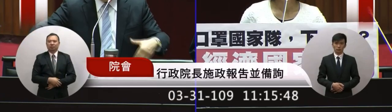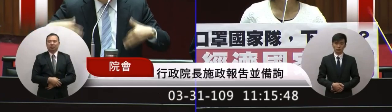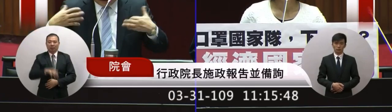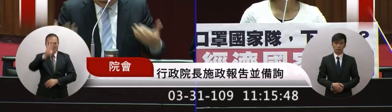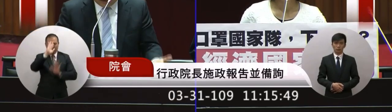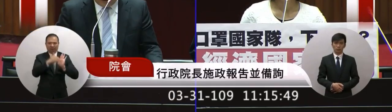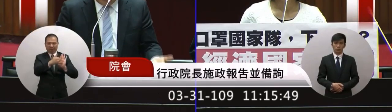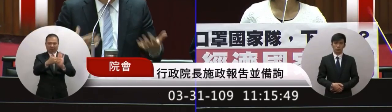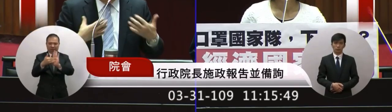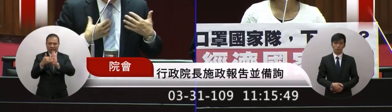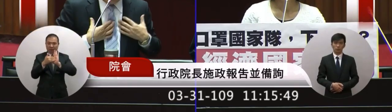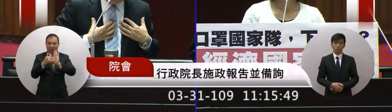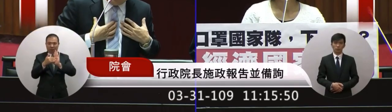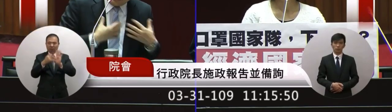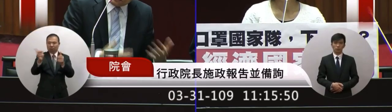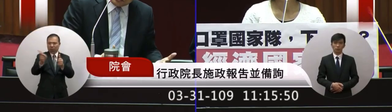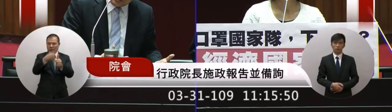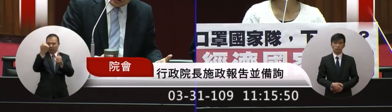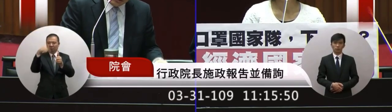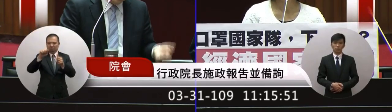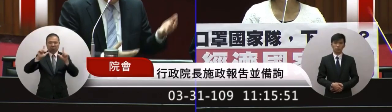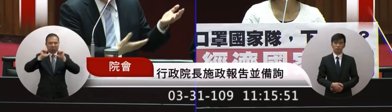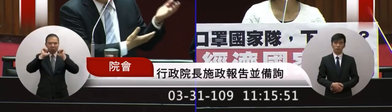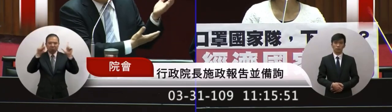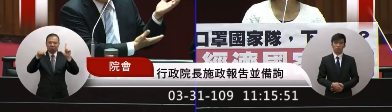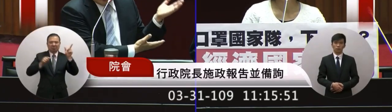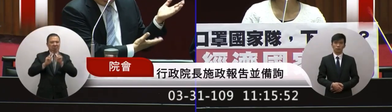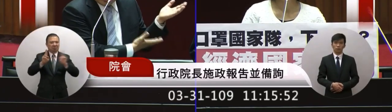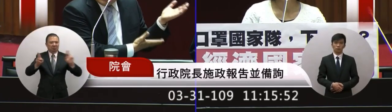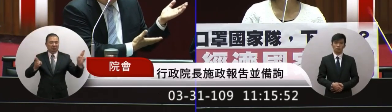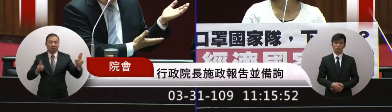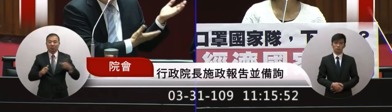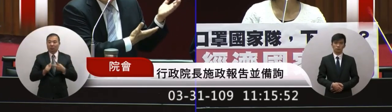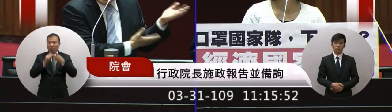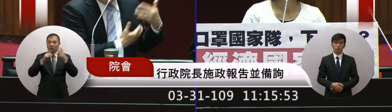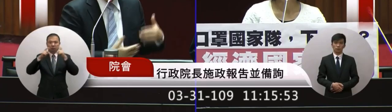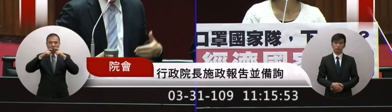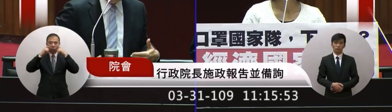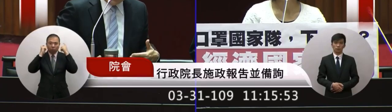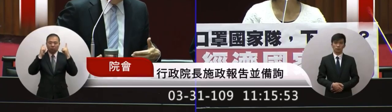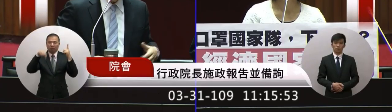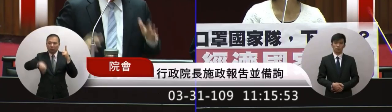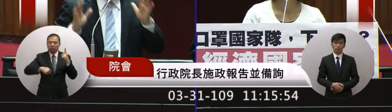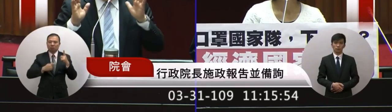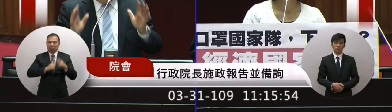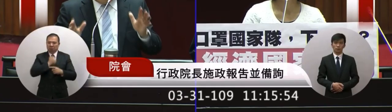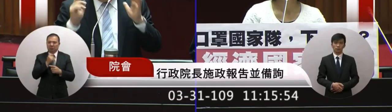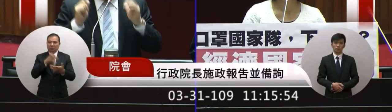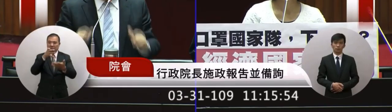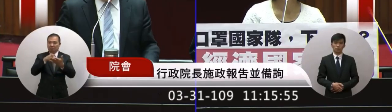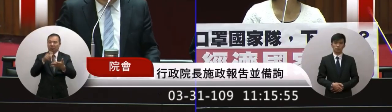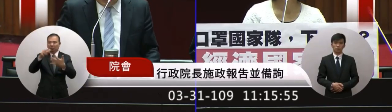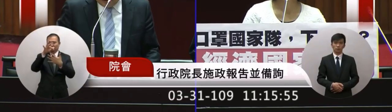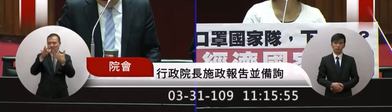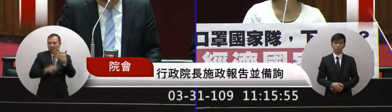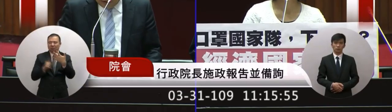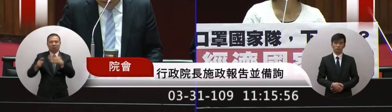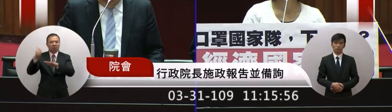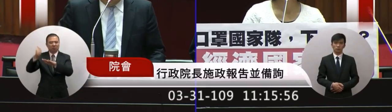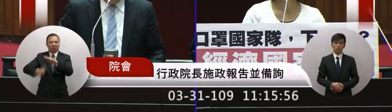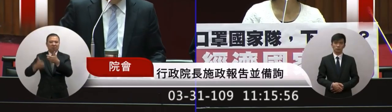一线，那我们口罩要实名制，就要有做口罩的沈荣津部长，而刚